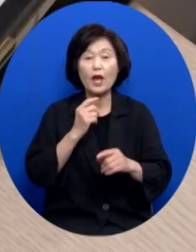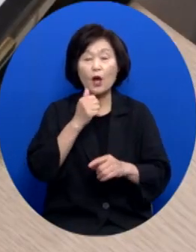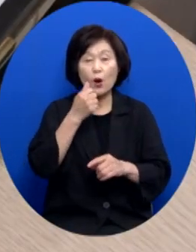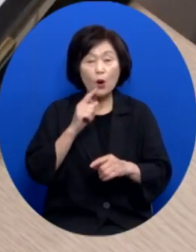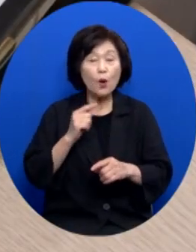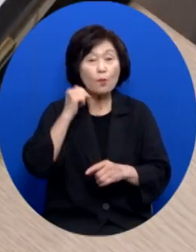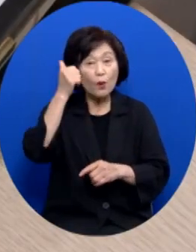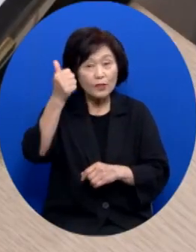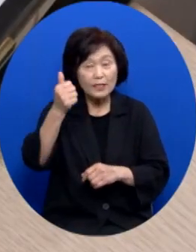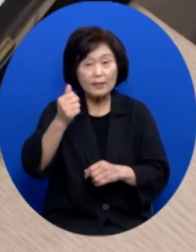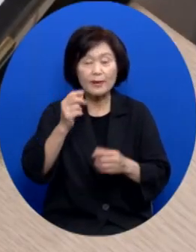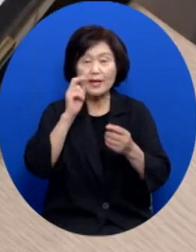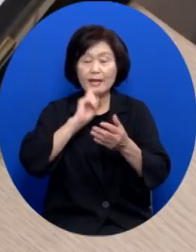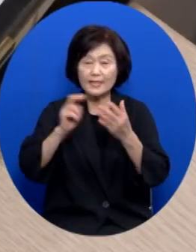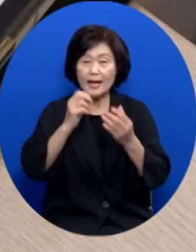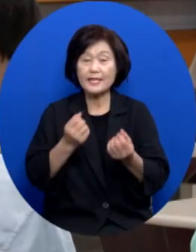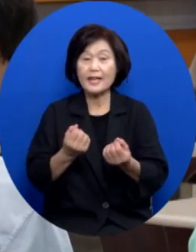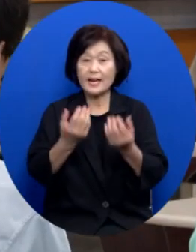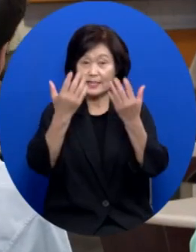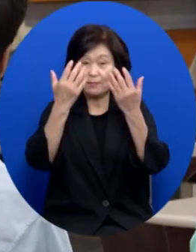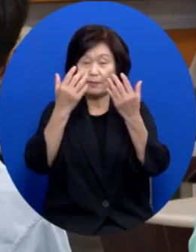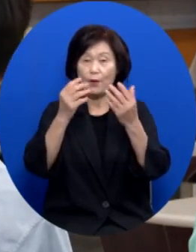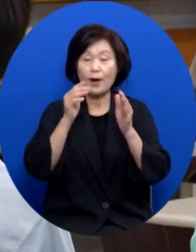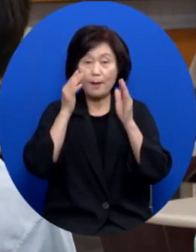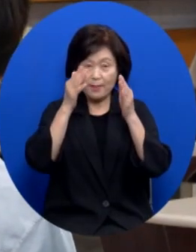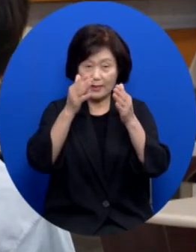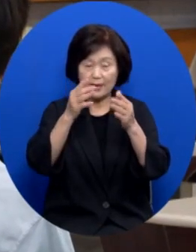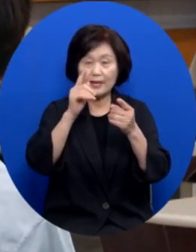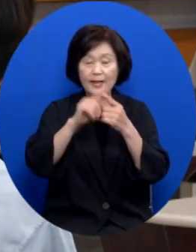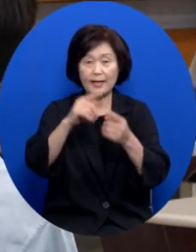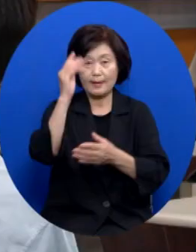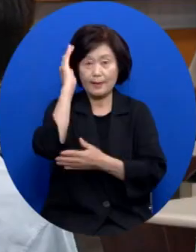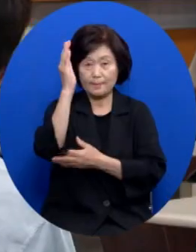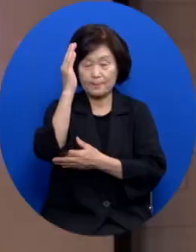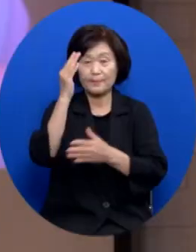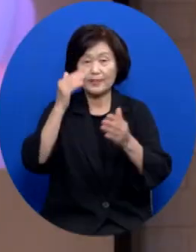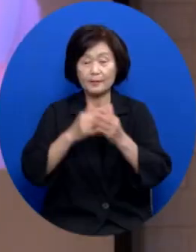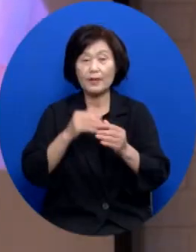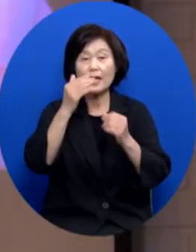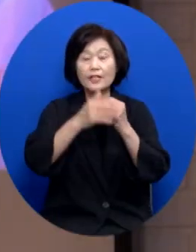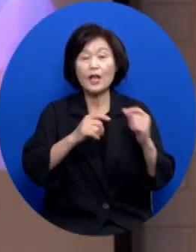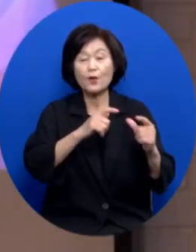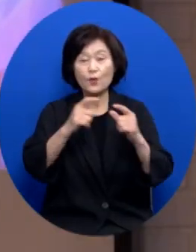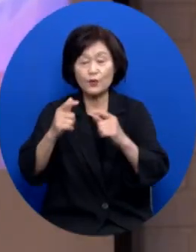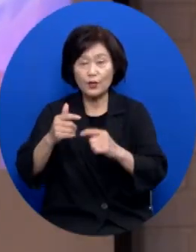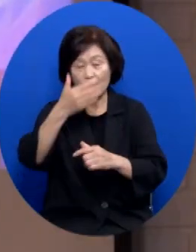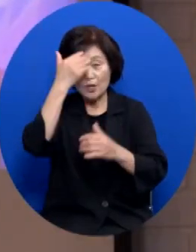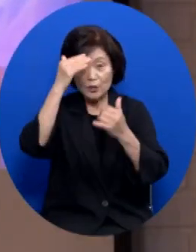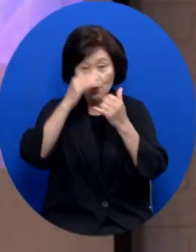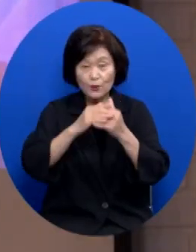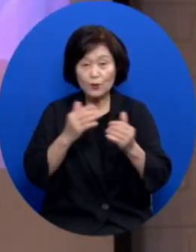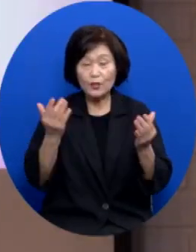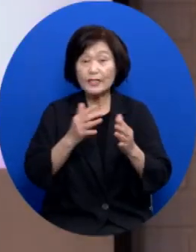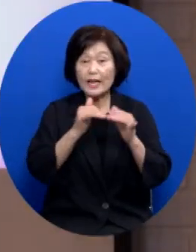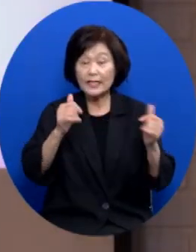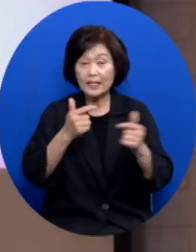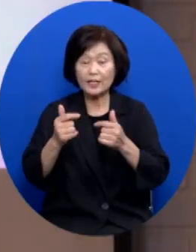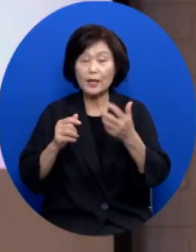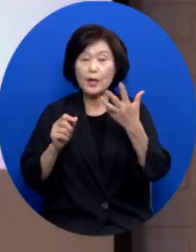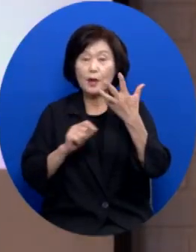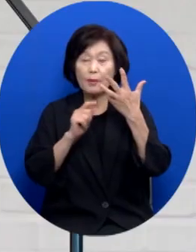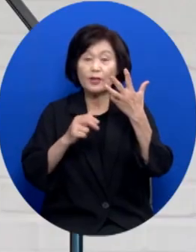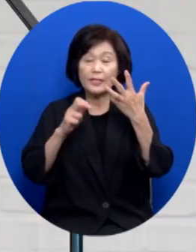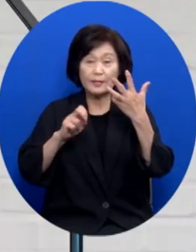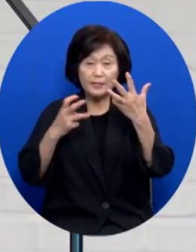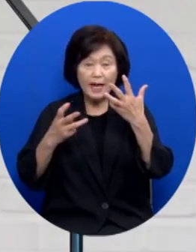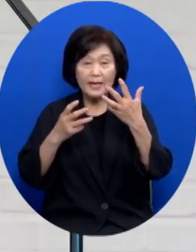찬양 집회 목표와 방향에 대해 안내했습니다. 한편 대구 지역 청소년 사역자 연합은 오는 8월 24일 대구